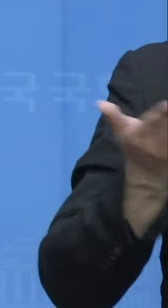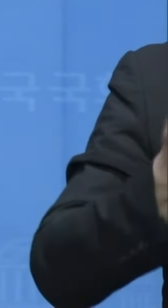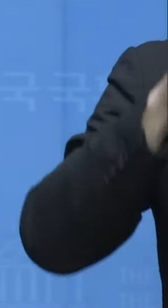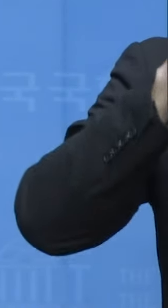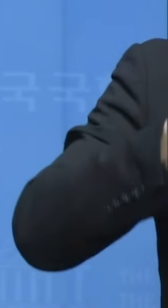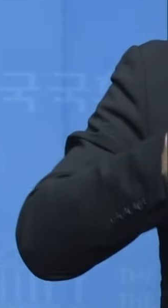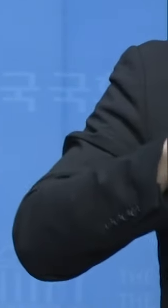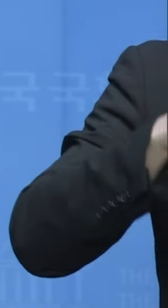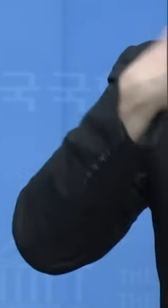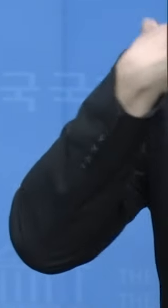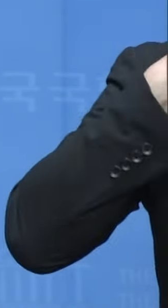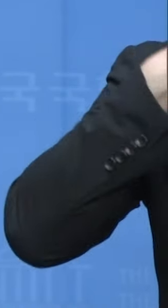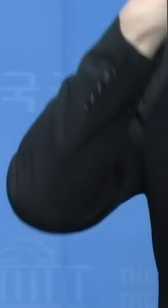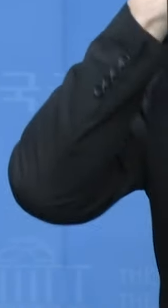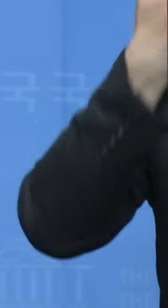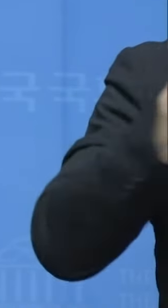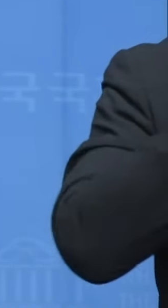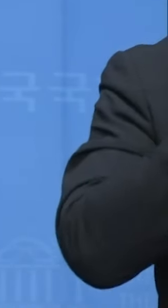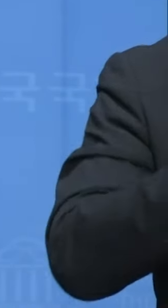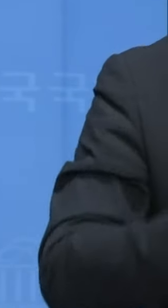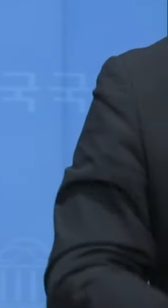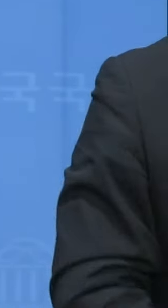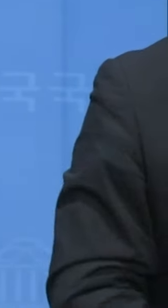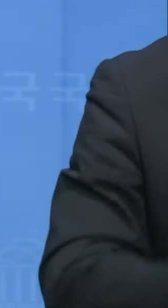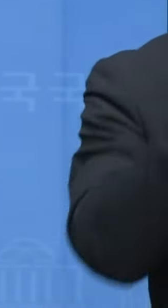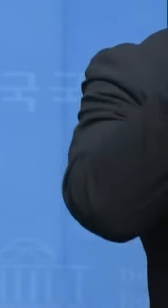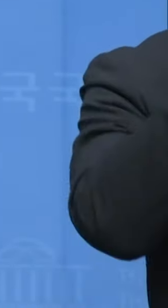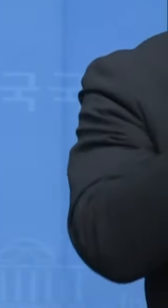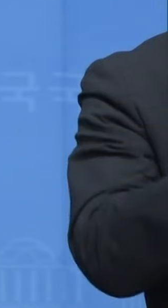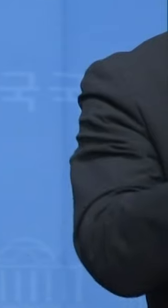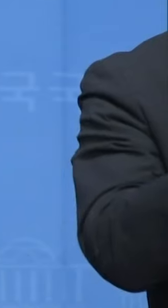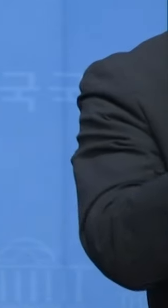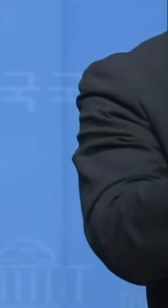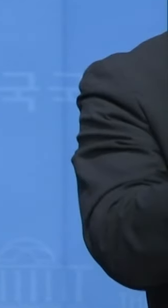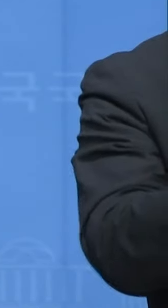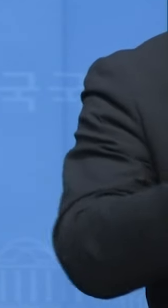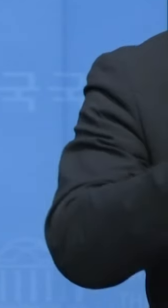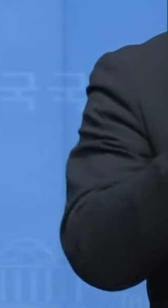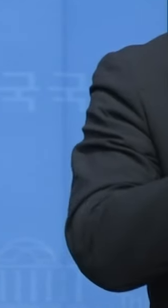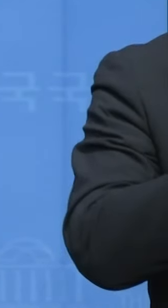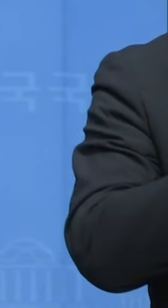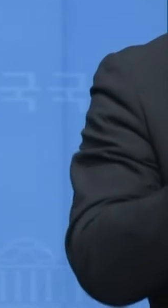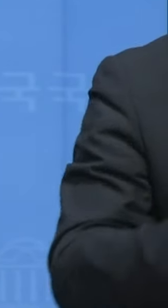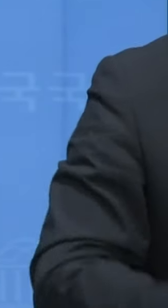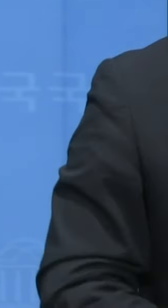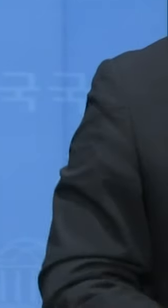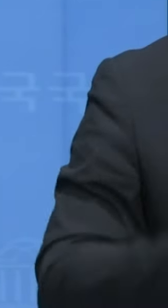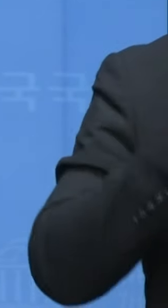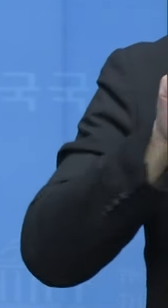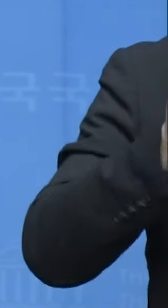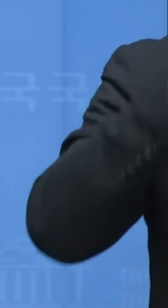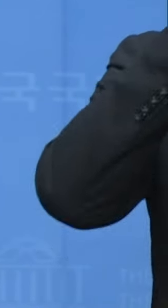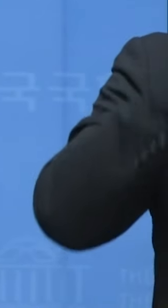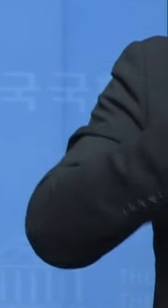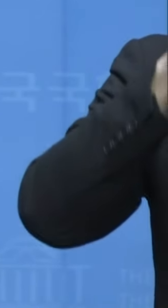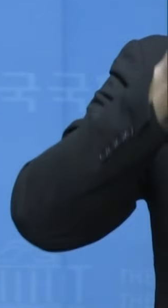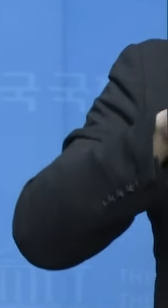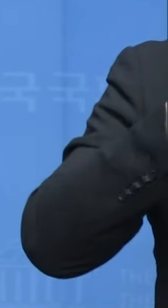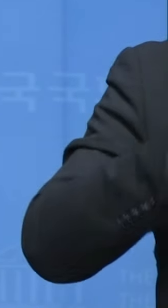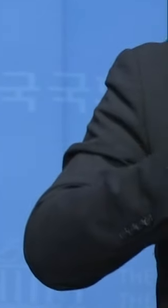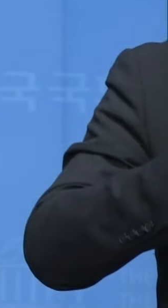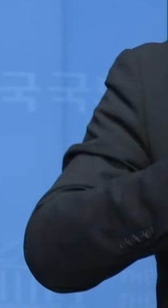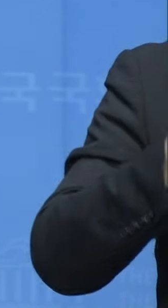책임을 반드시 묻겠습니다 검찰의 독제 정치 탄화 대책위는이 사항에 대해이 신청을 검토하고 민정수석 임명 이후